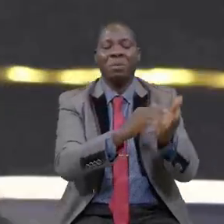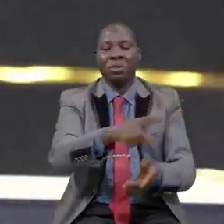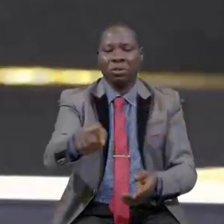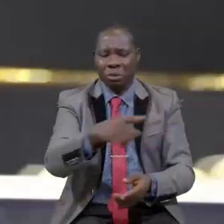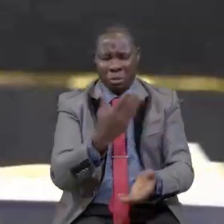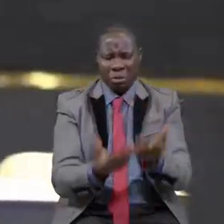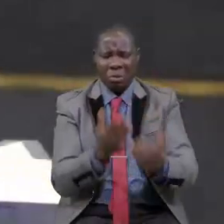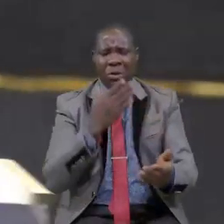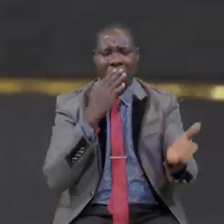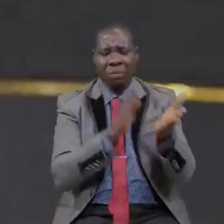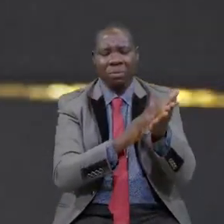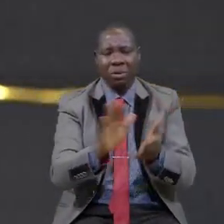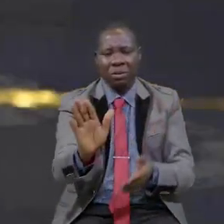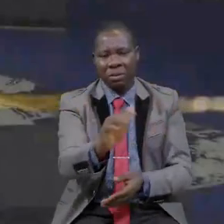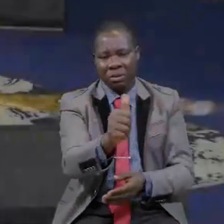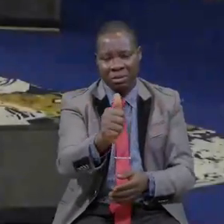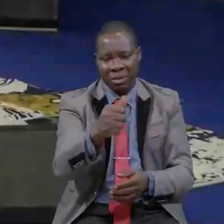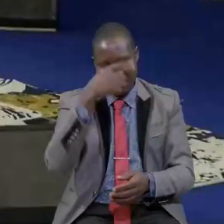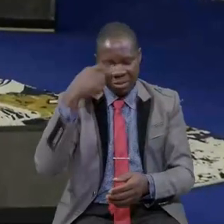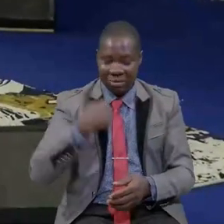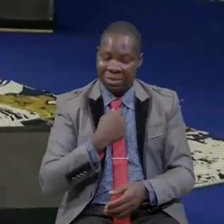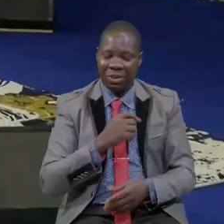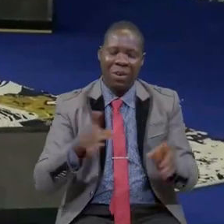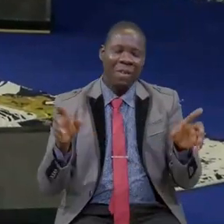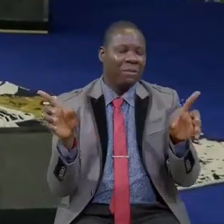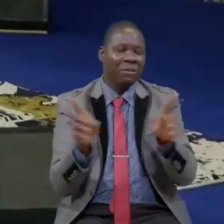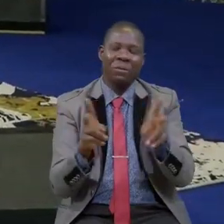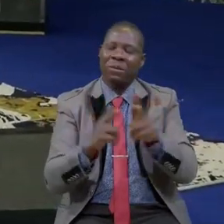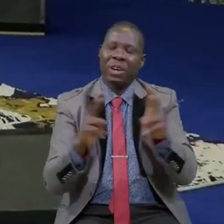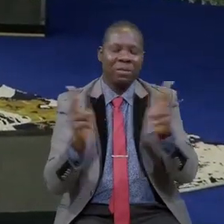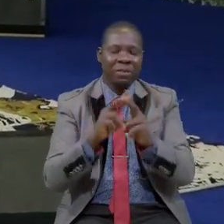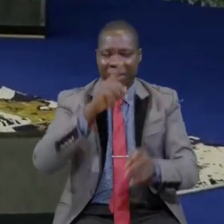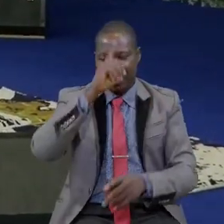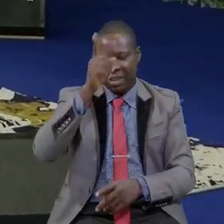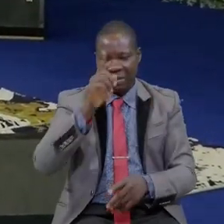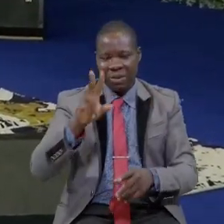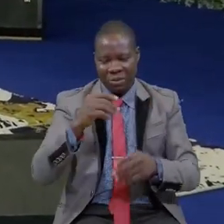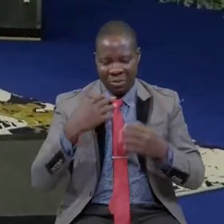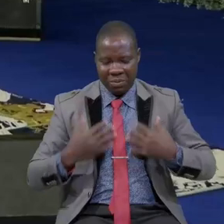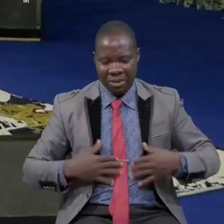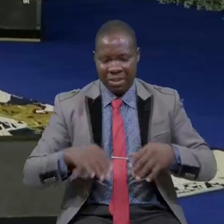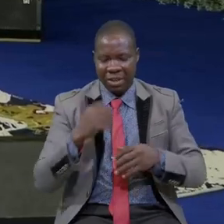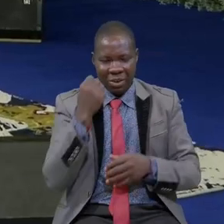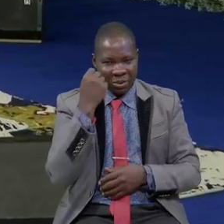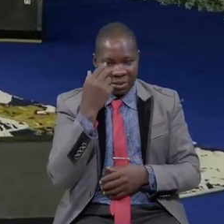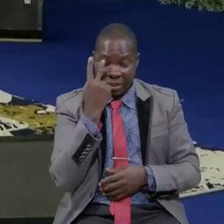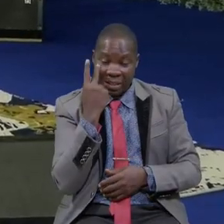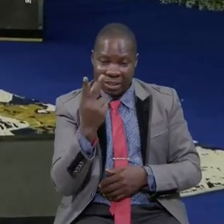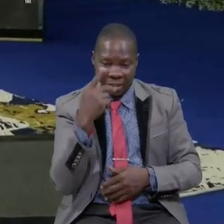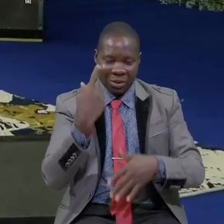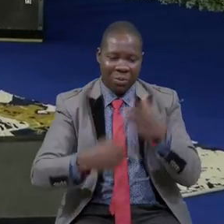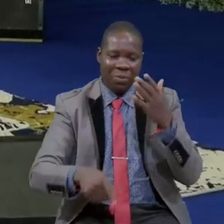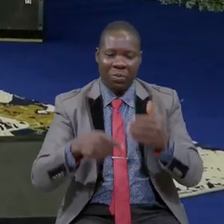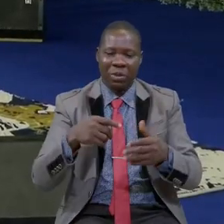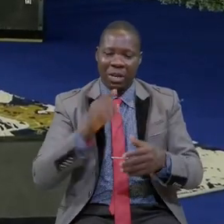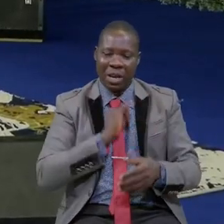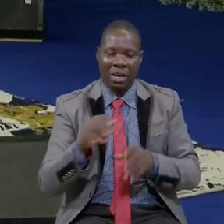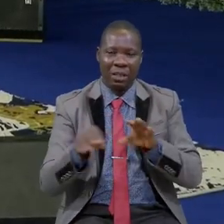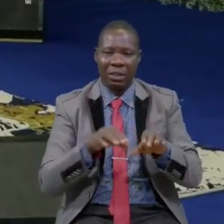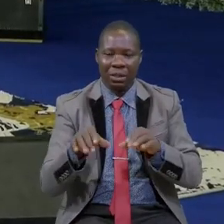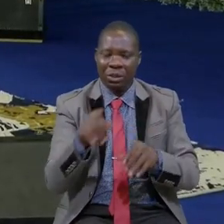toi-même. Parce que tu es si intelligent, je peux faire ci et personne ne découvre. Vous cherchez à paraître